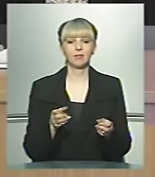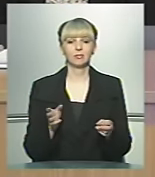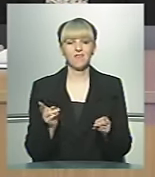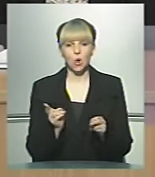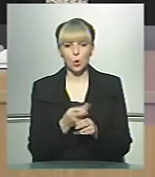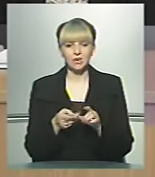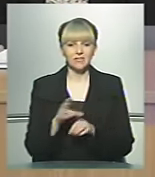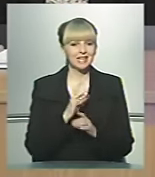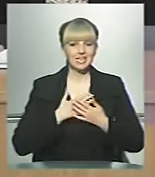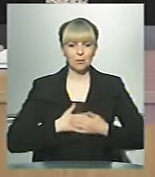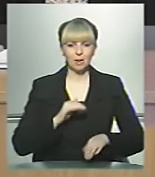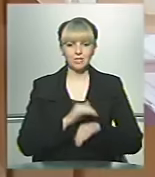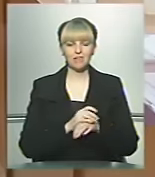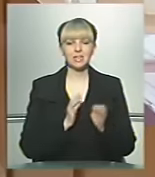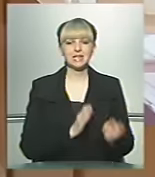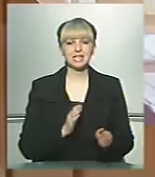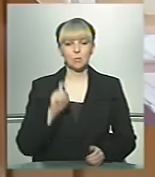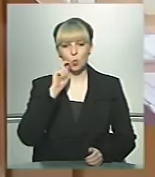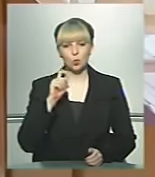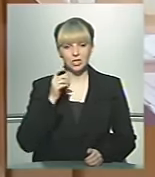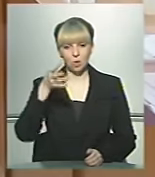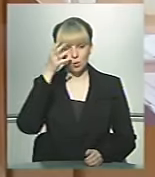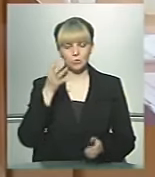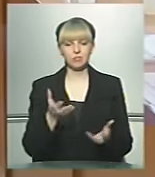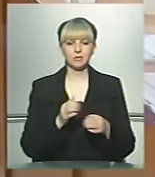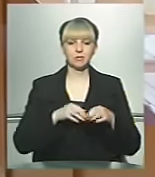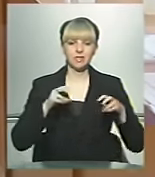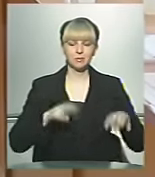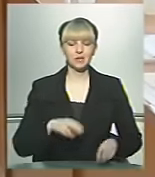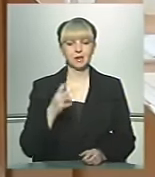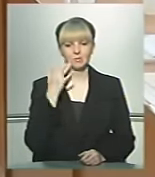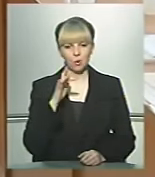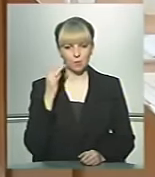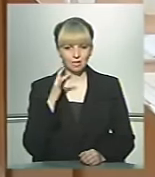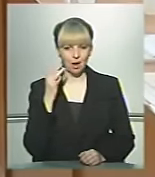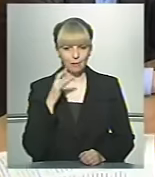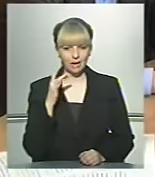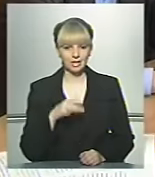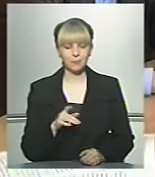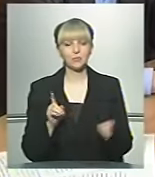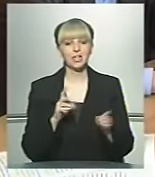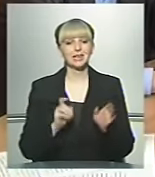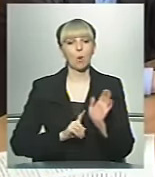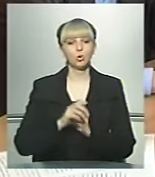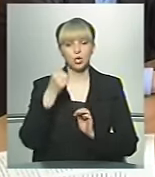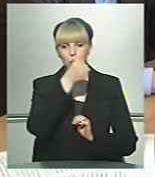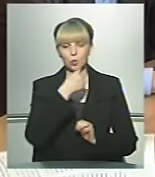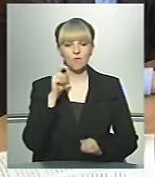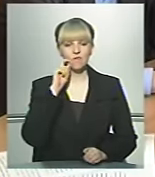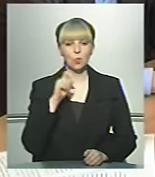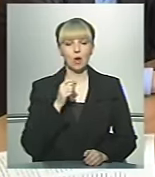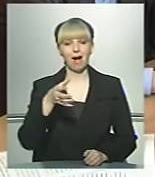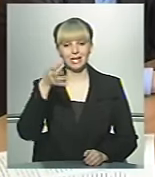всі ці неприємні явища в системі української освіти взялися фахівці зі Сполучених Штатів Америки. Ще на початку року в Україні